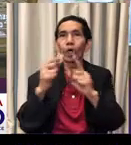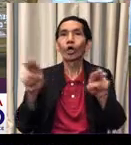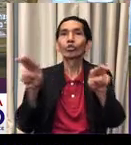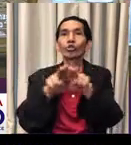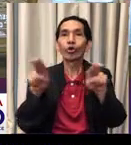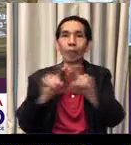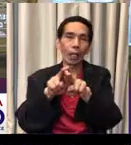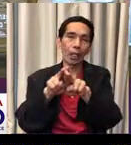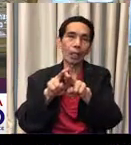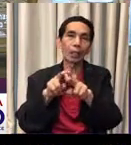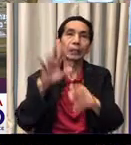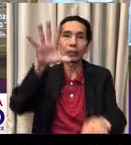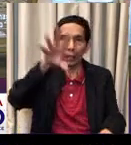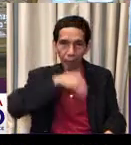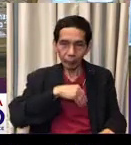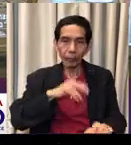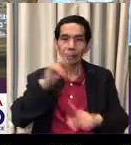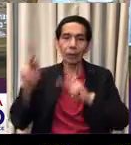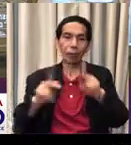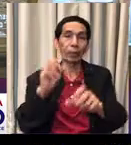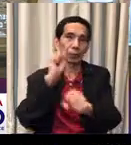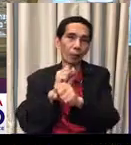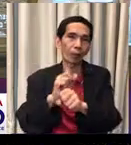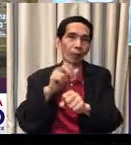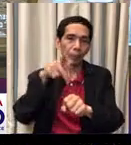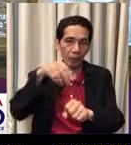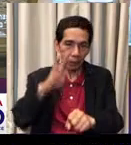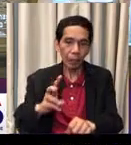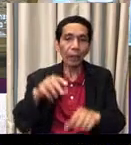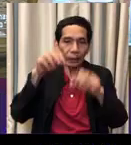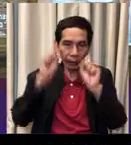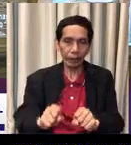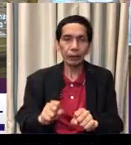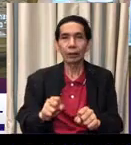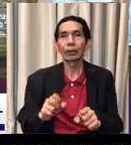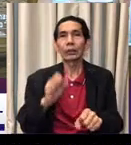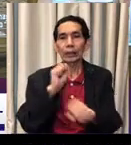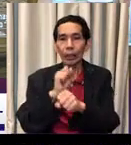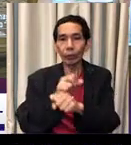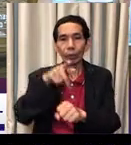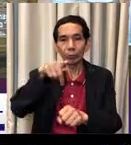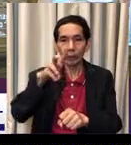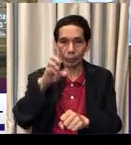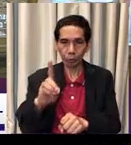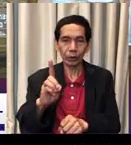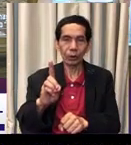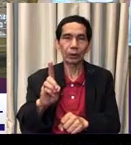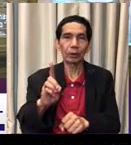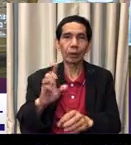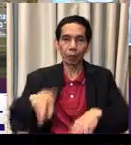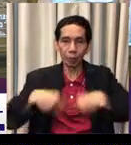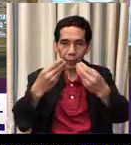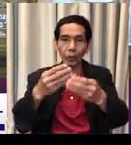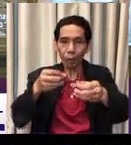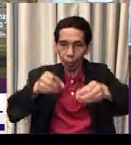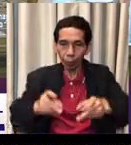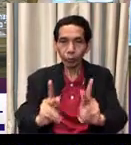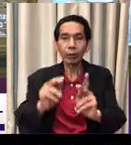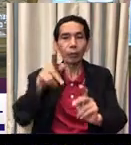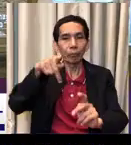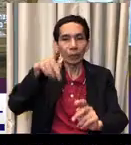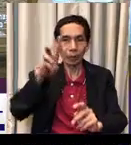Normal tanggapin ng tao na kaya din nila yung ginagawa natin. Bigyan sila ng